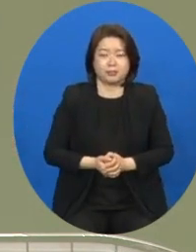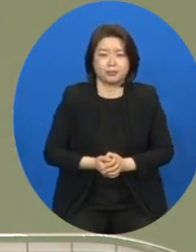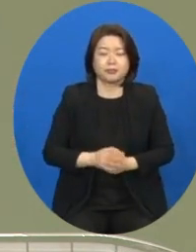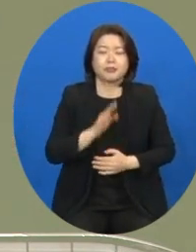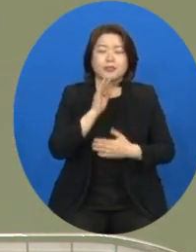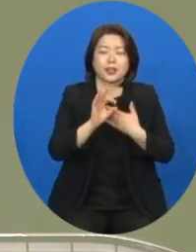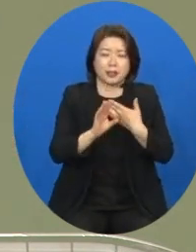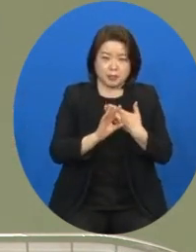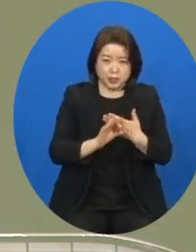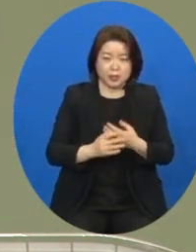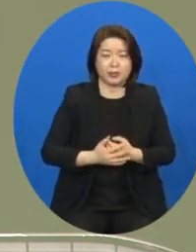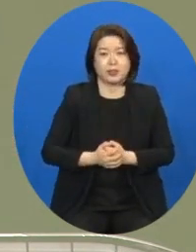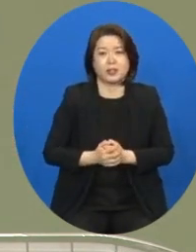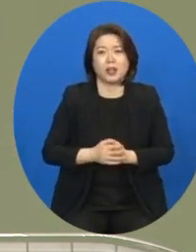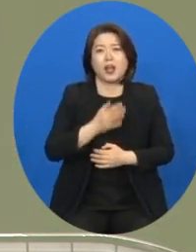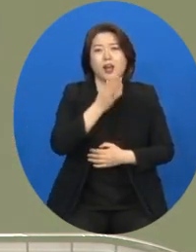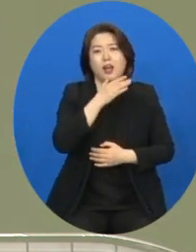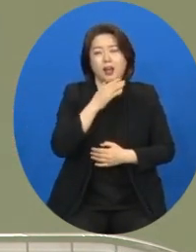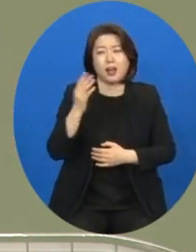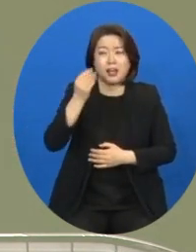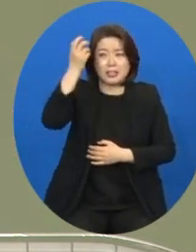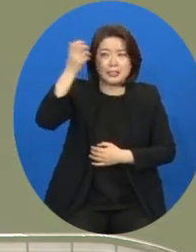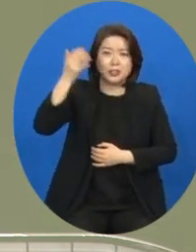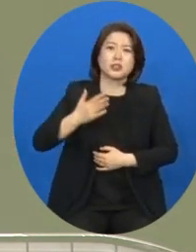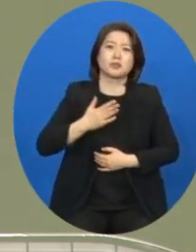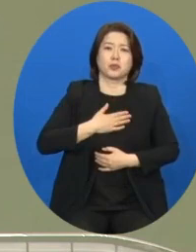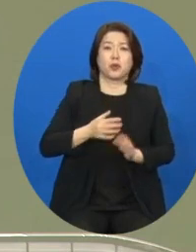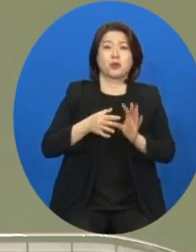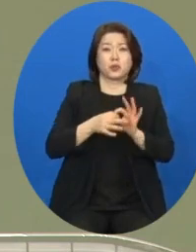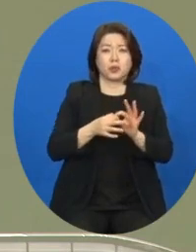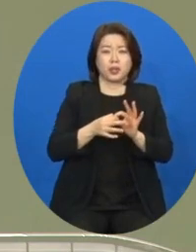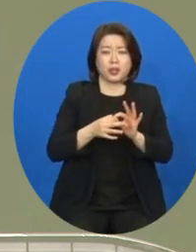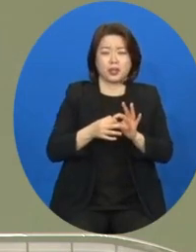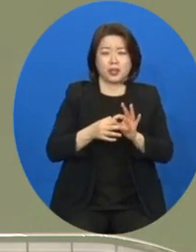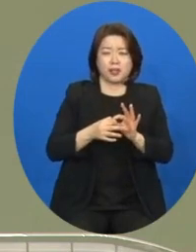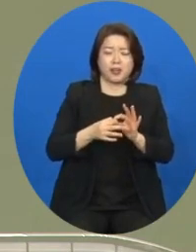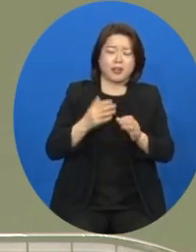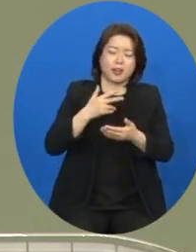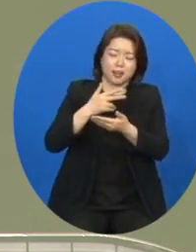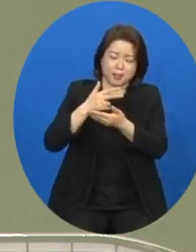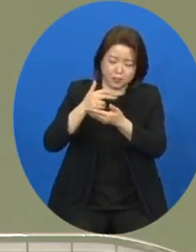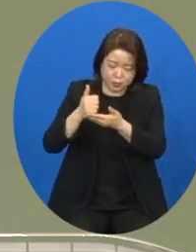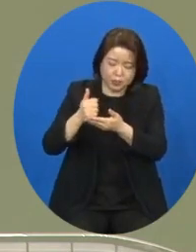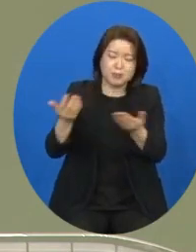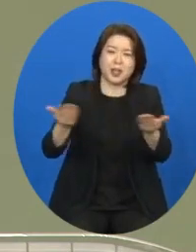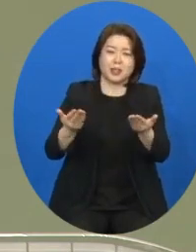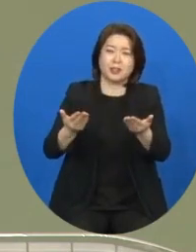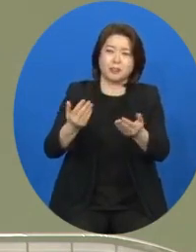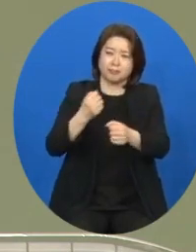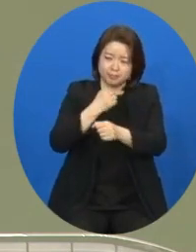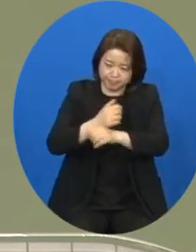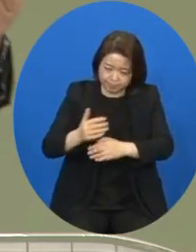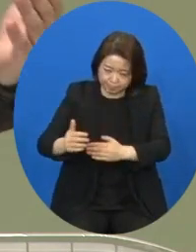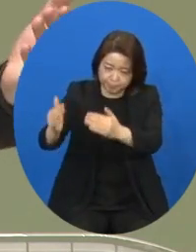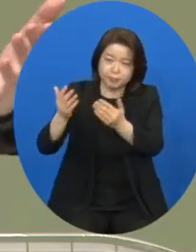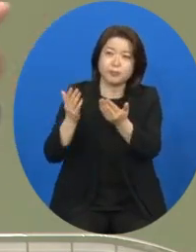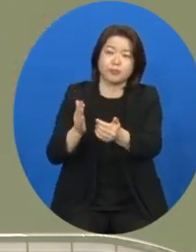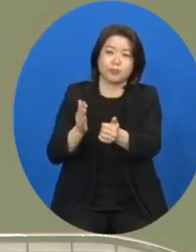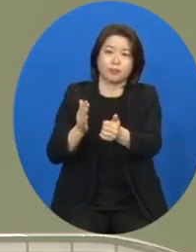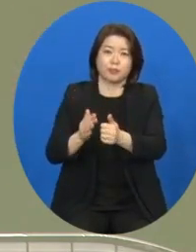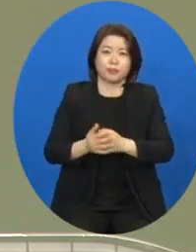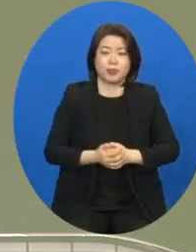그렇다면 아, 성령님 저를 통해서 당신의 일을 하세요. 여러분,